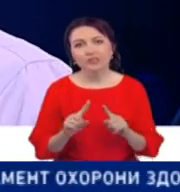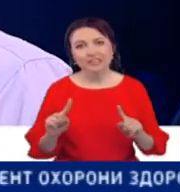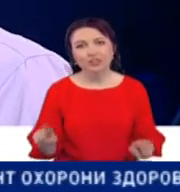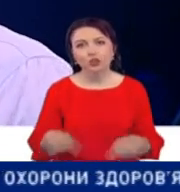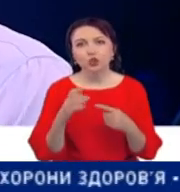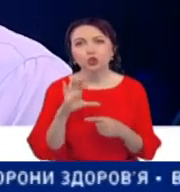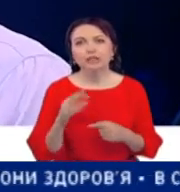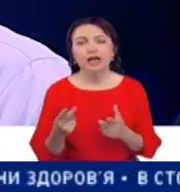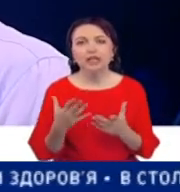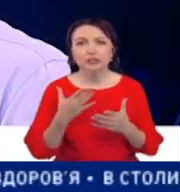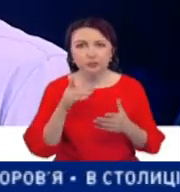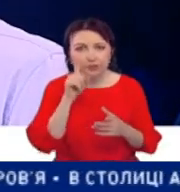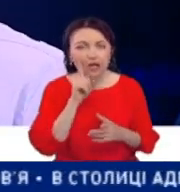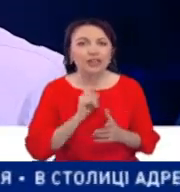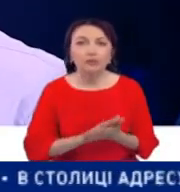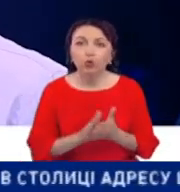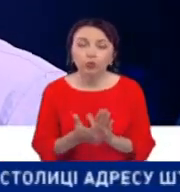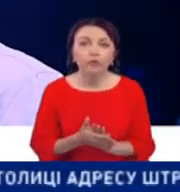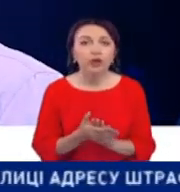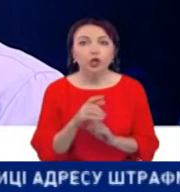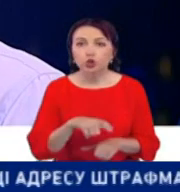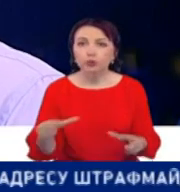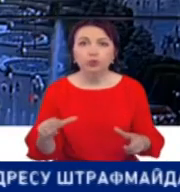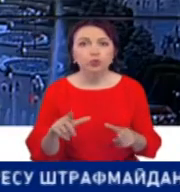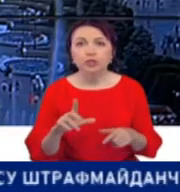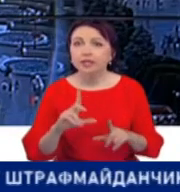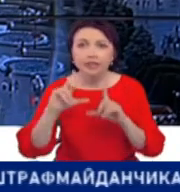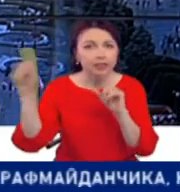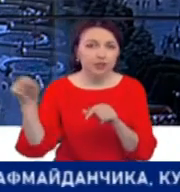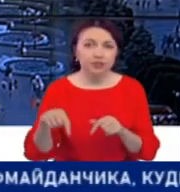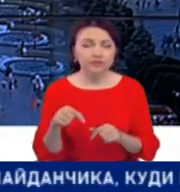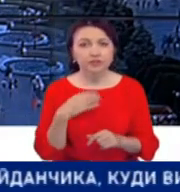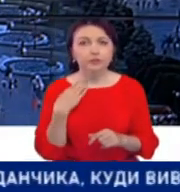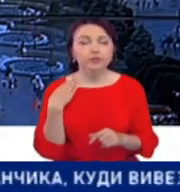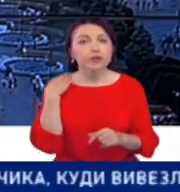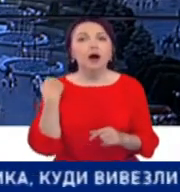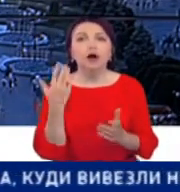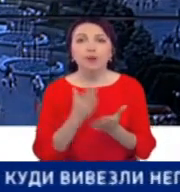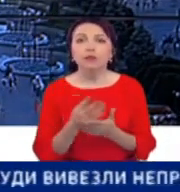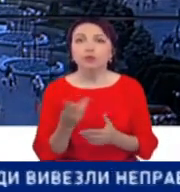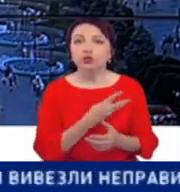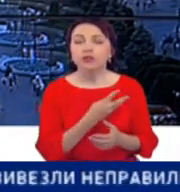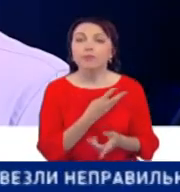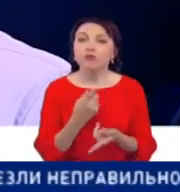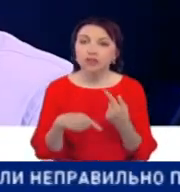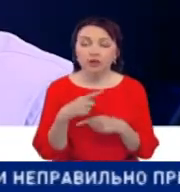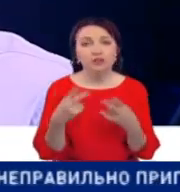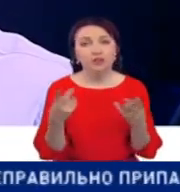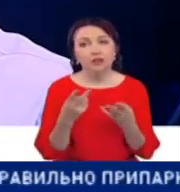соціально сприятливих умов для того, щоб люди не їхали звідси та мали бажання повертатись. Тут